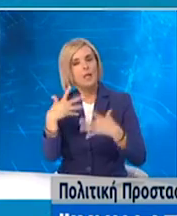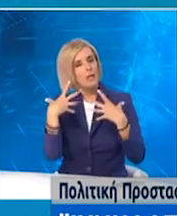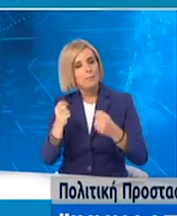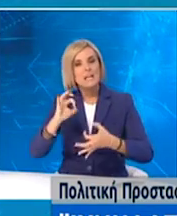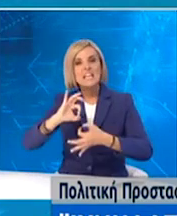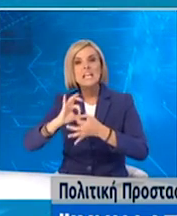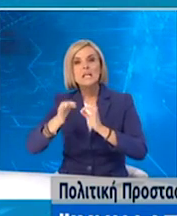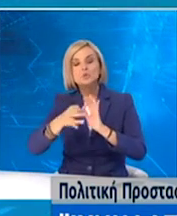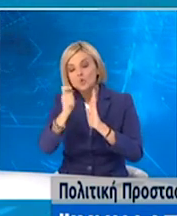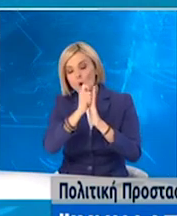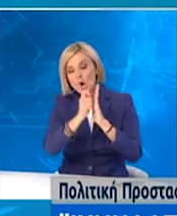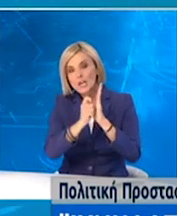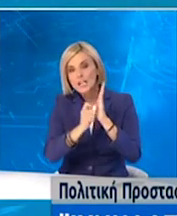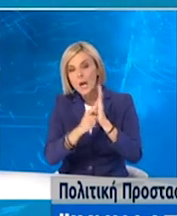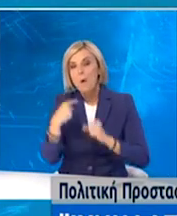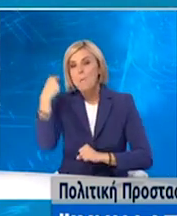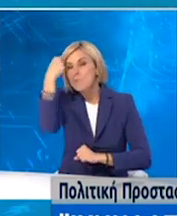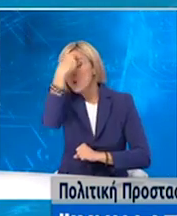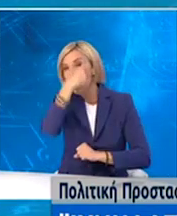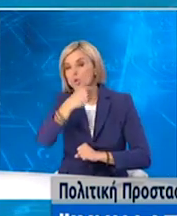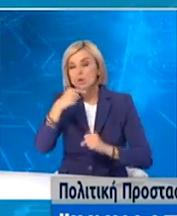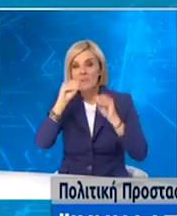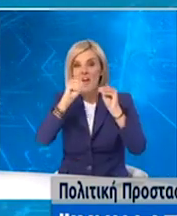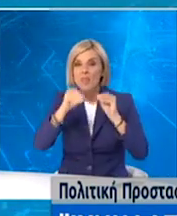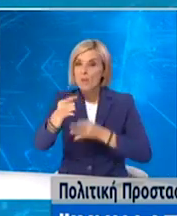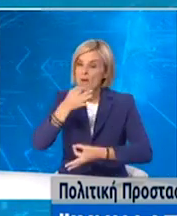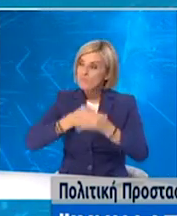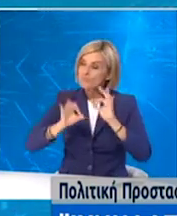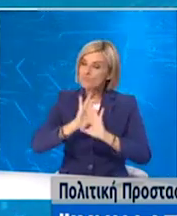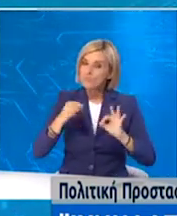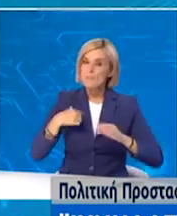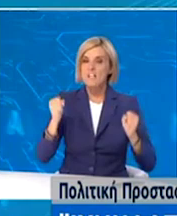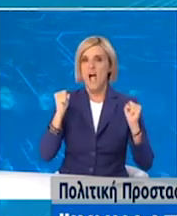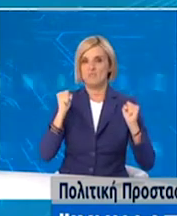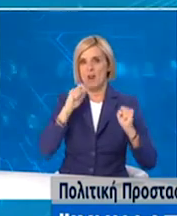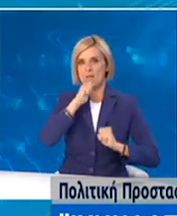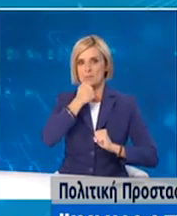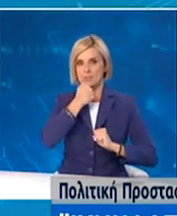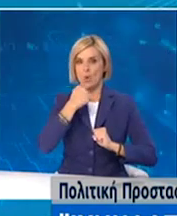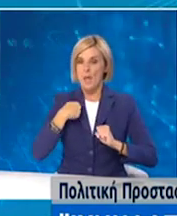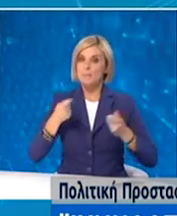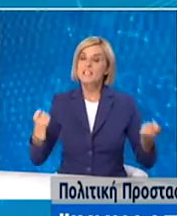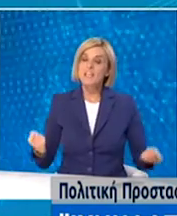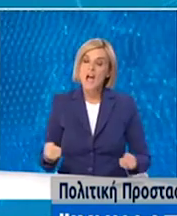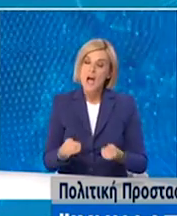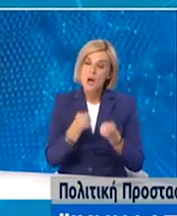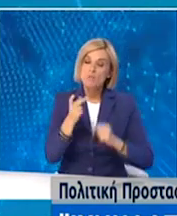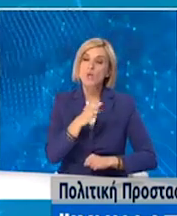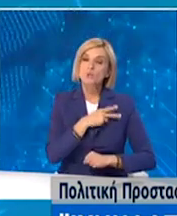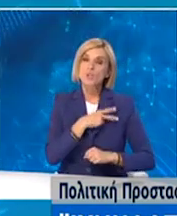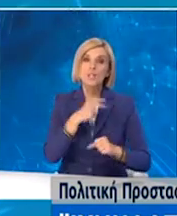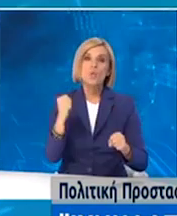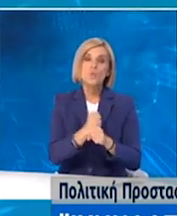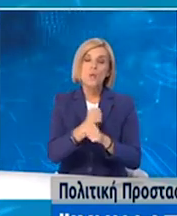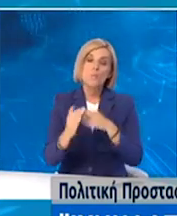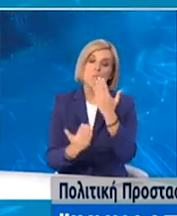ιστορικά με απόλυτο σεβασμό στα προσωπικά δεδομένα και να είστε σίγουροι ότι αυτό που πρέπει να κάνουμε το κάνουμε νυχθημερών, δίνοντας το